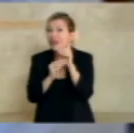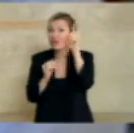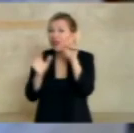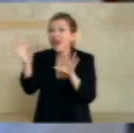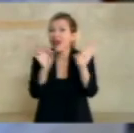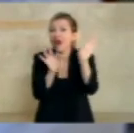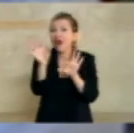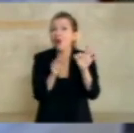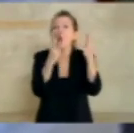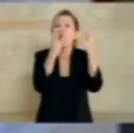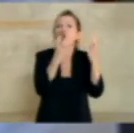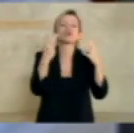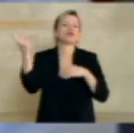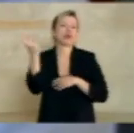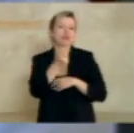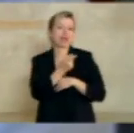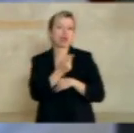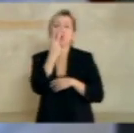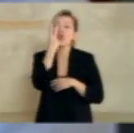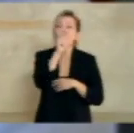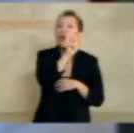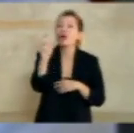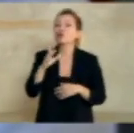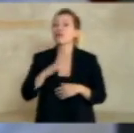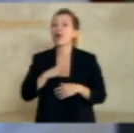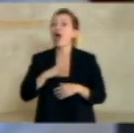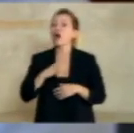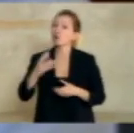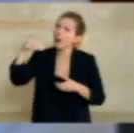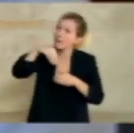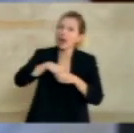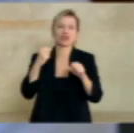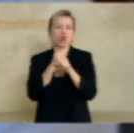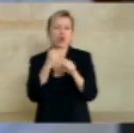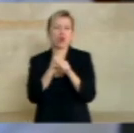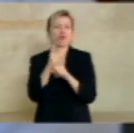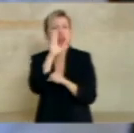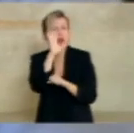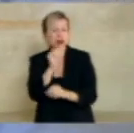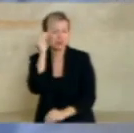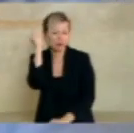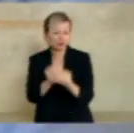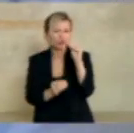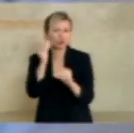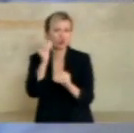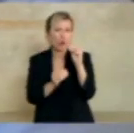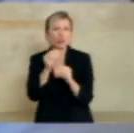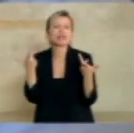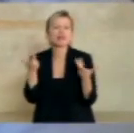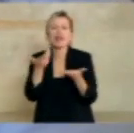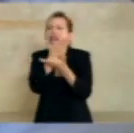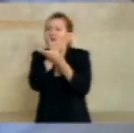δηλαδή περισσότερους από 2 εκατομμύρια εργαζόμενους. Αντιμετωπίζουν πολλά προβλήματα, όπως και εσείς ξέρετε, αυξημένα λειτουργικά κόστη,